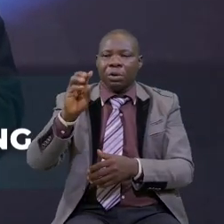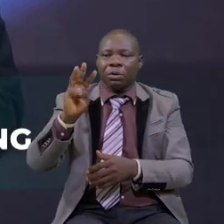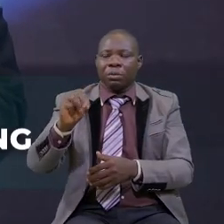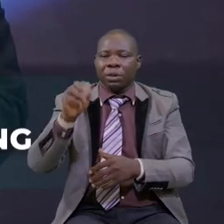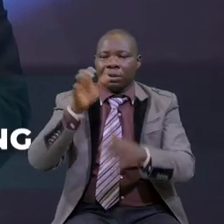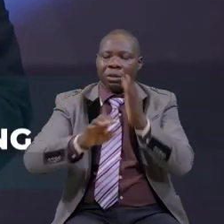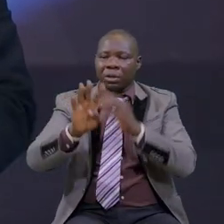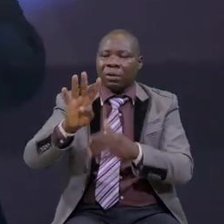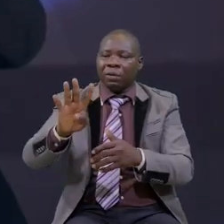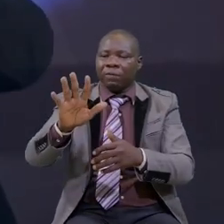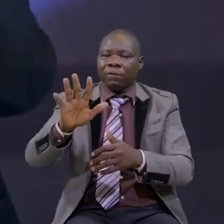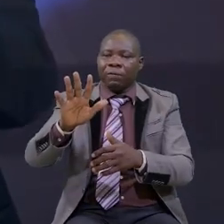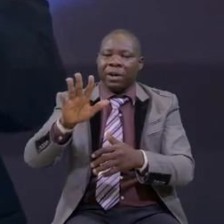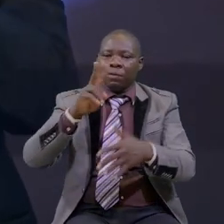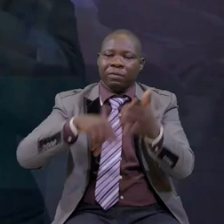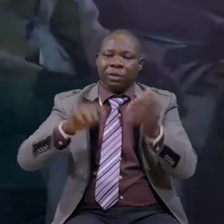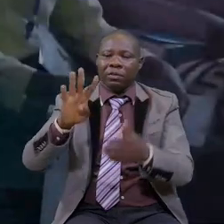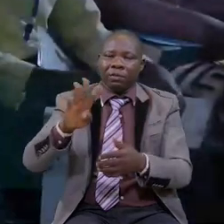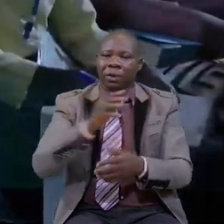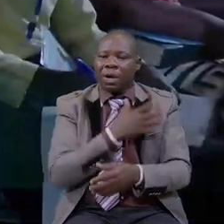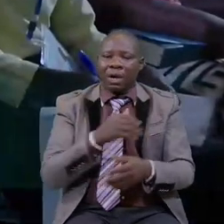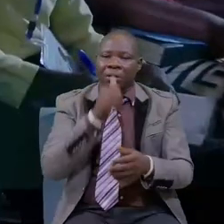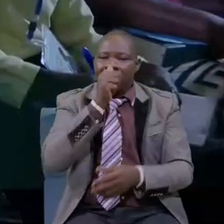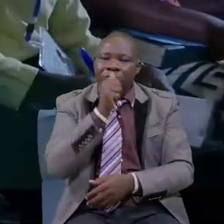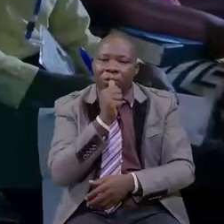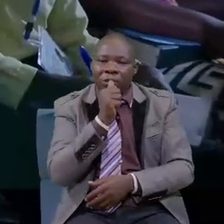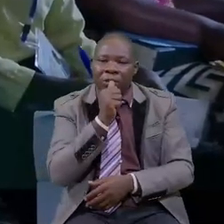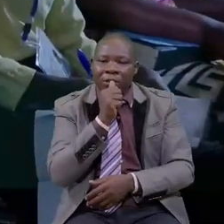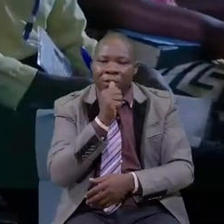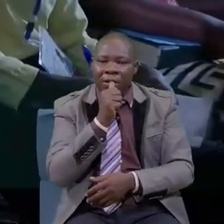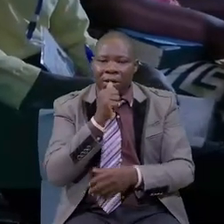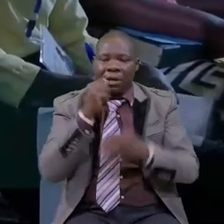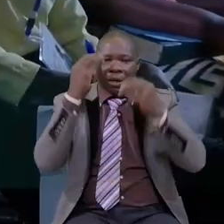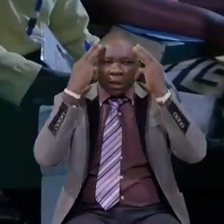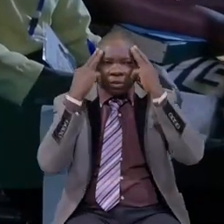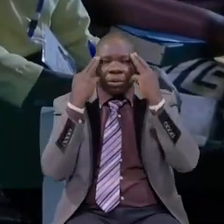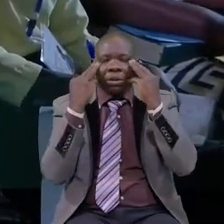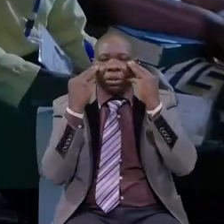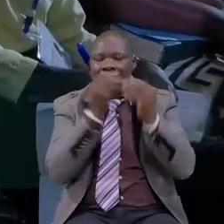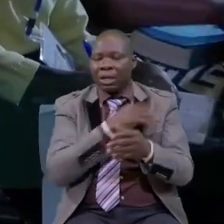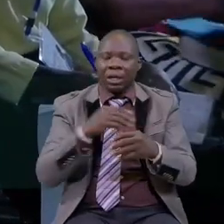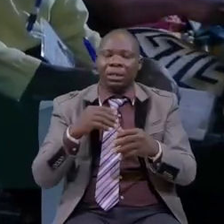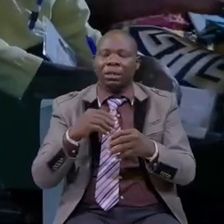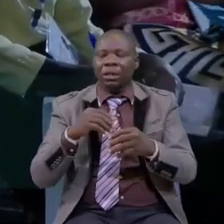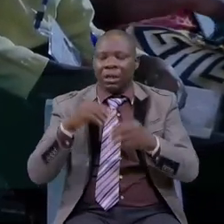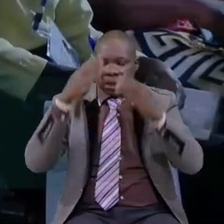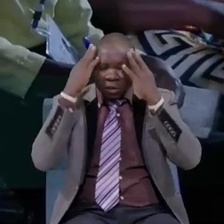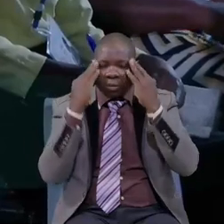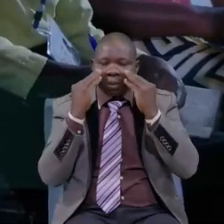5, verset 4. La persévérance, la victoire dans